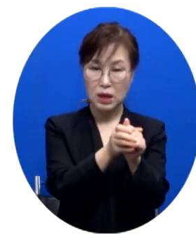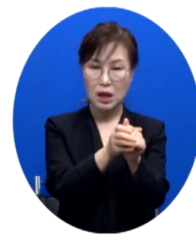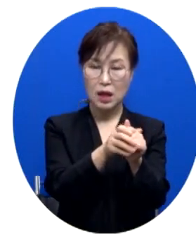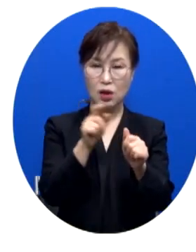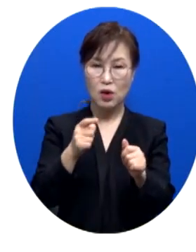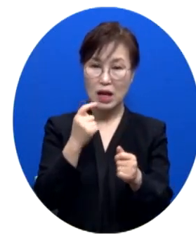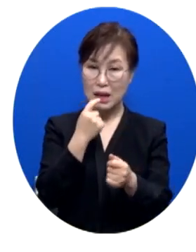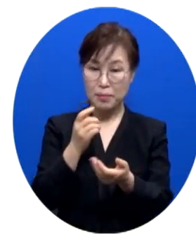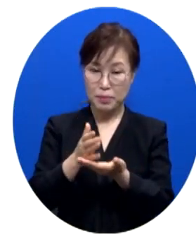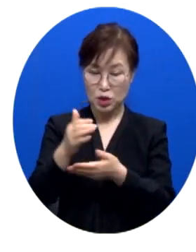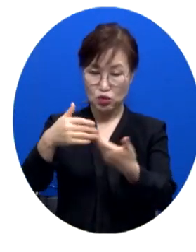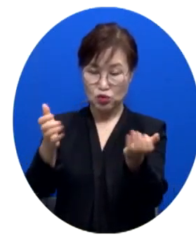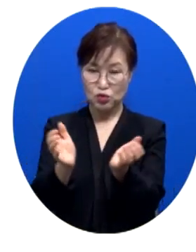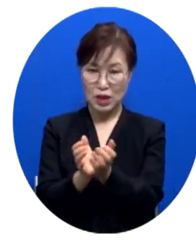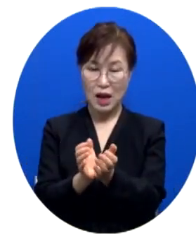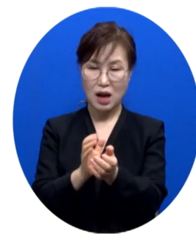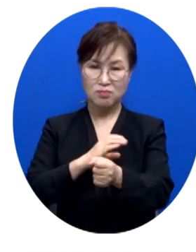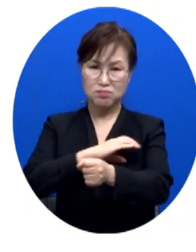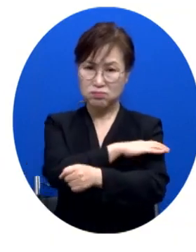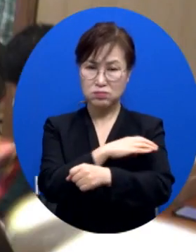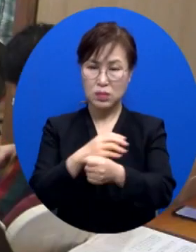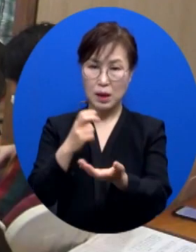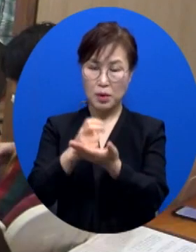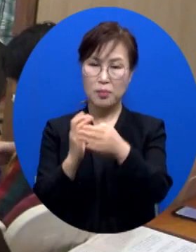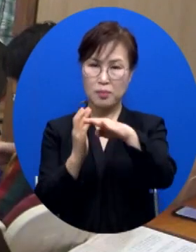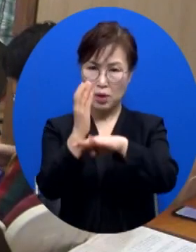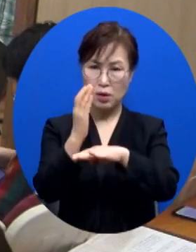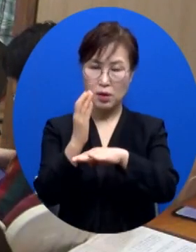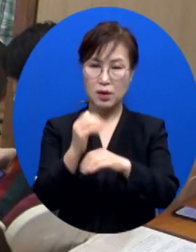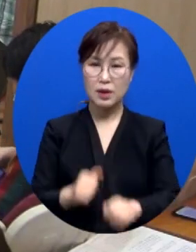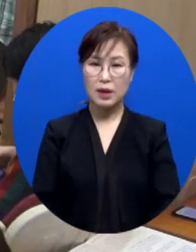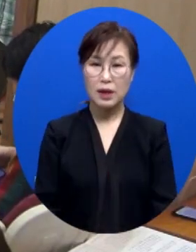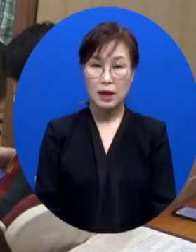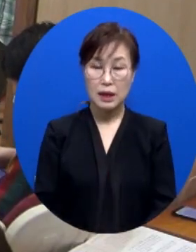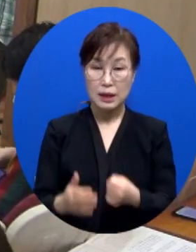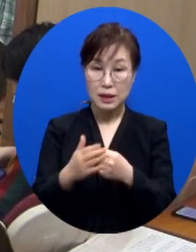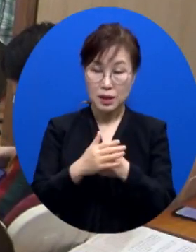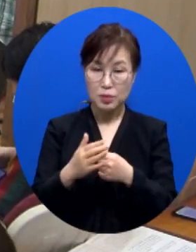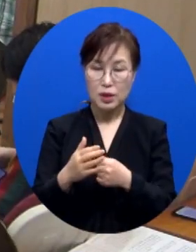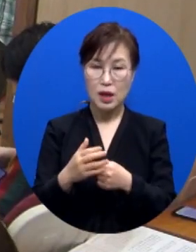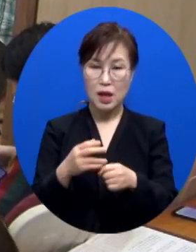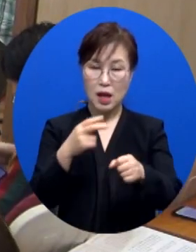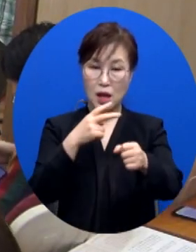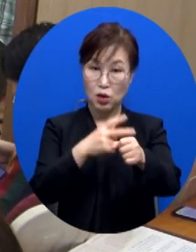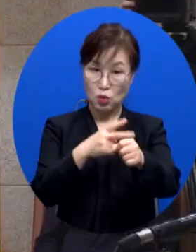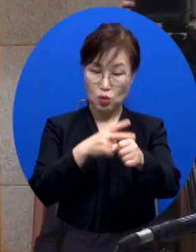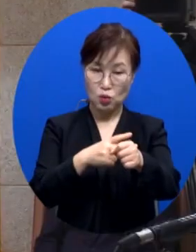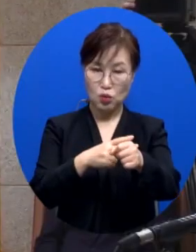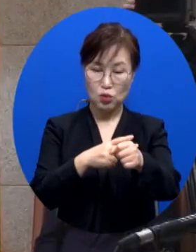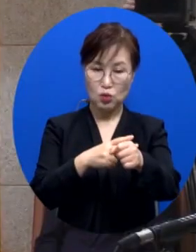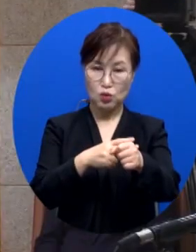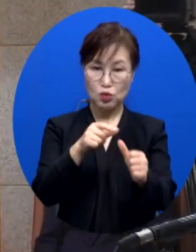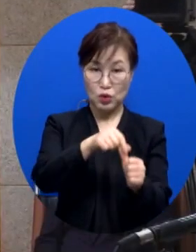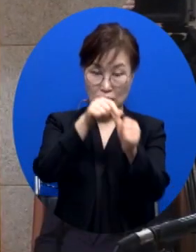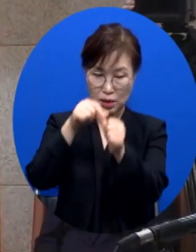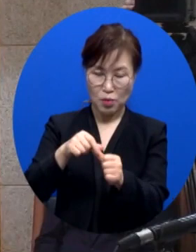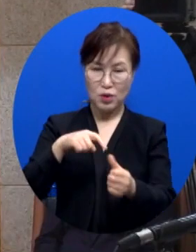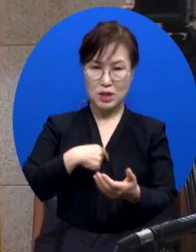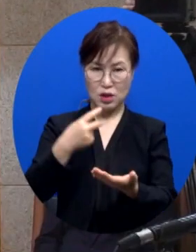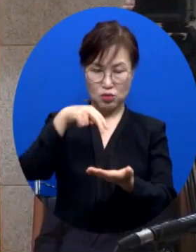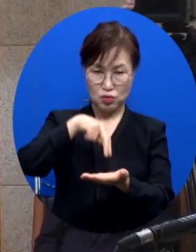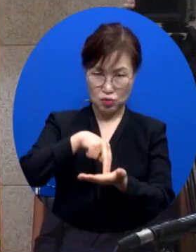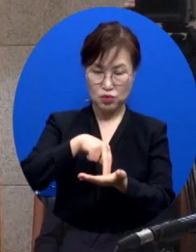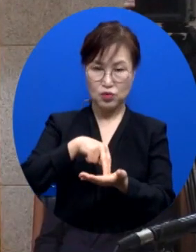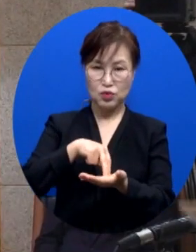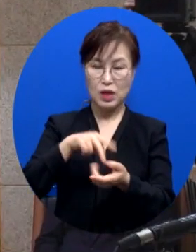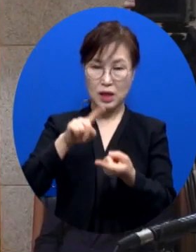여당인 더불어민주당 주도로 강행 통과됐습니다. 이에 한국교회가 사립학교 교원 임용의 다주성은 보장되어야 합니다라는 제목으로